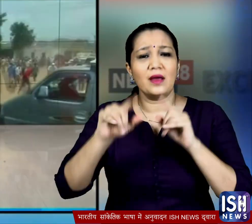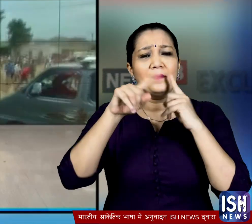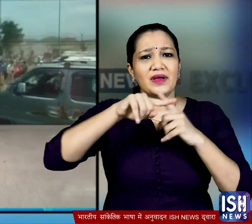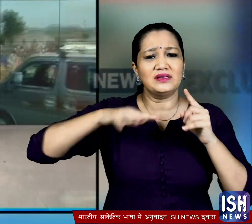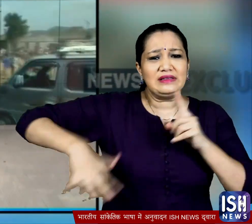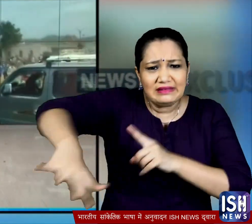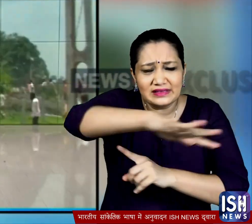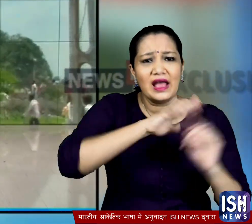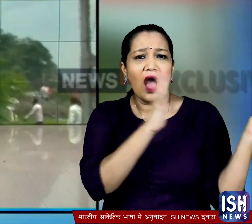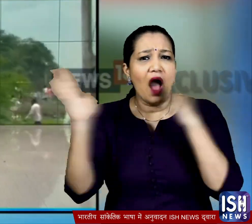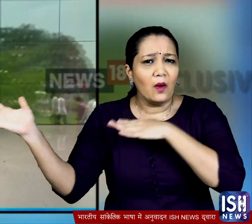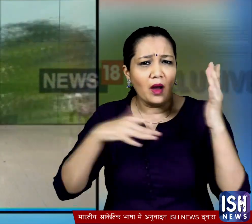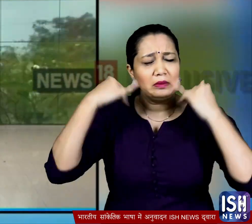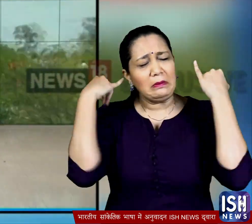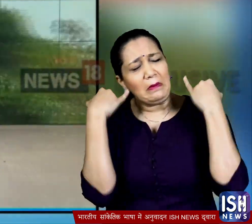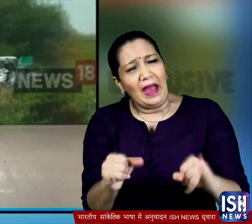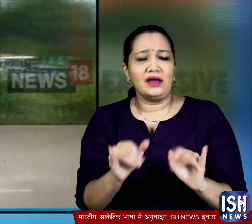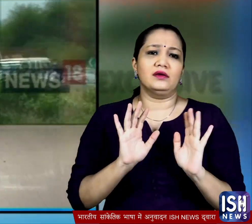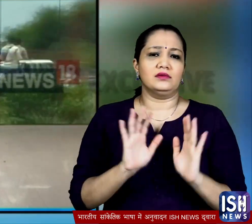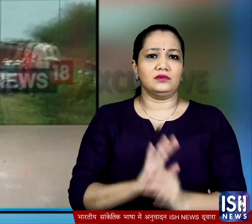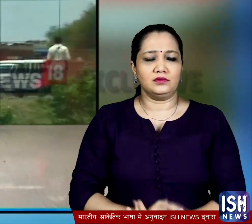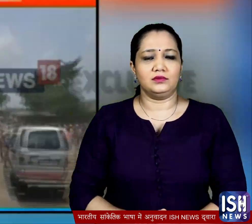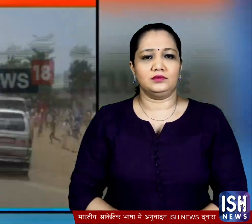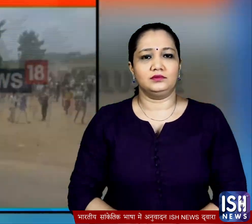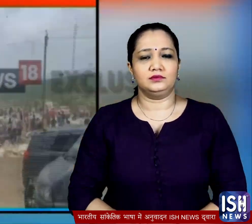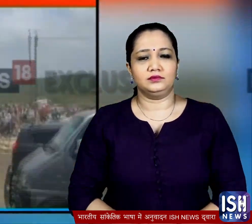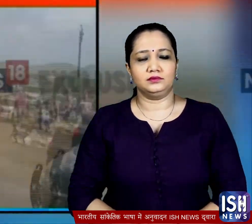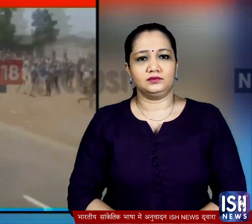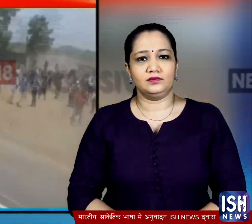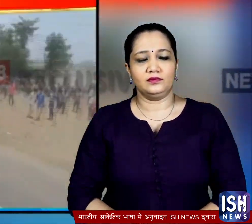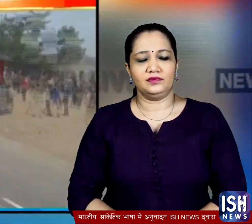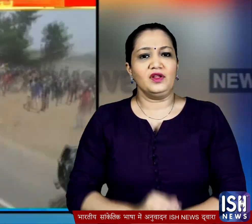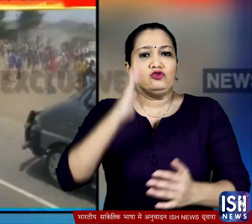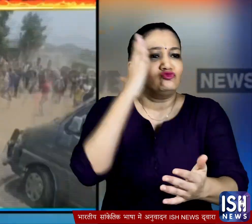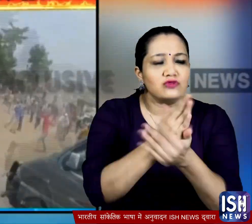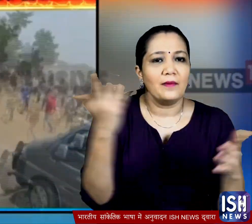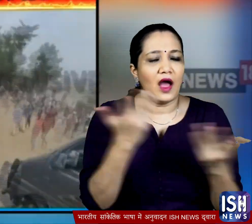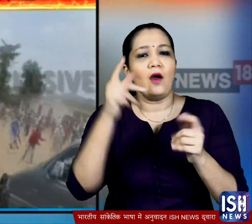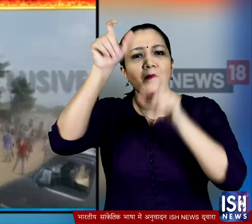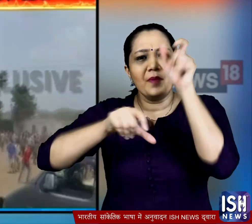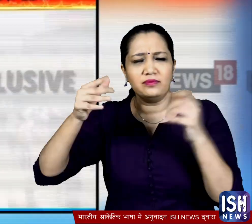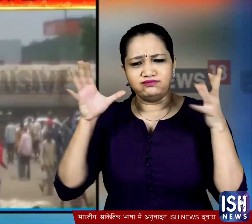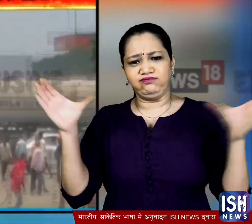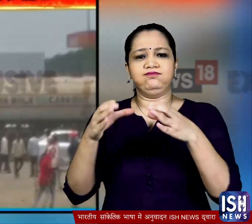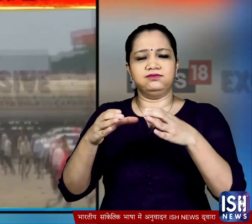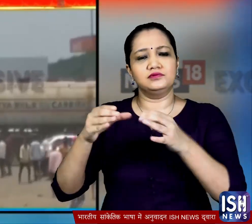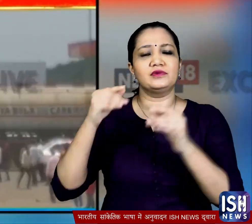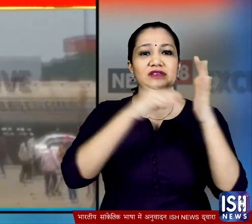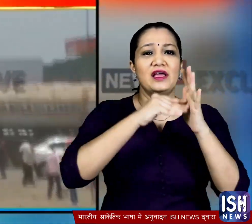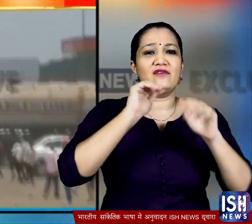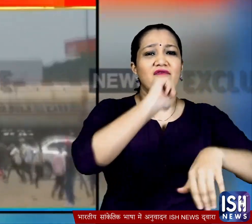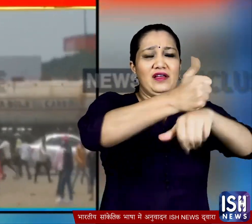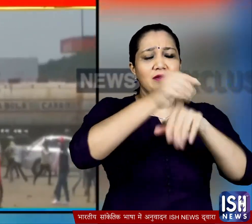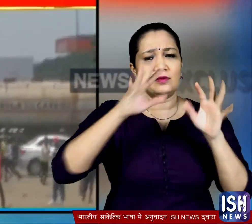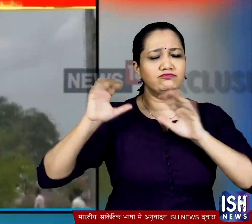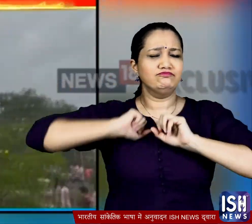की जमीन और पर्यावरण को भी इससे काफी नुकसान पहुंचेगा, जिसे रोकने के लिए इलाके के लोग एकजुट हुए और जिंक प्लांट के विरोध